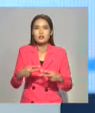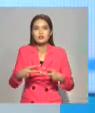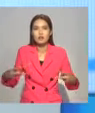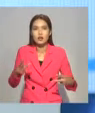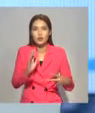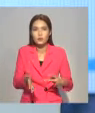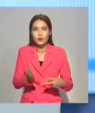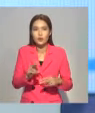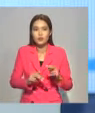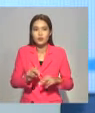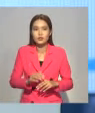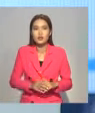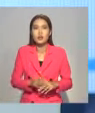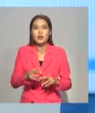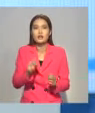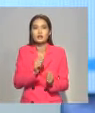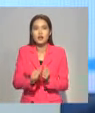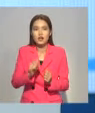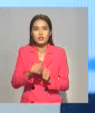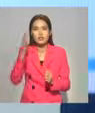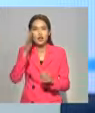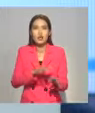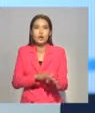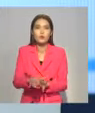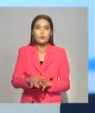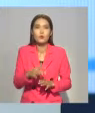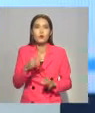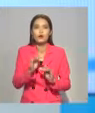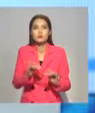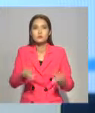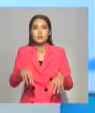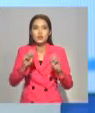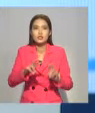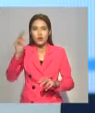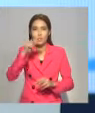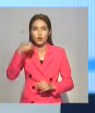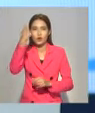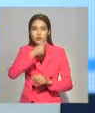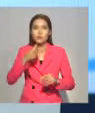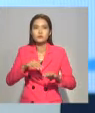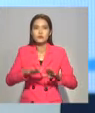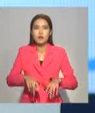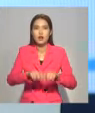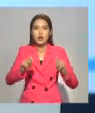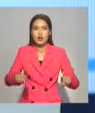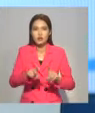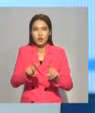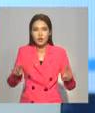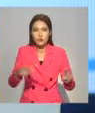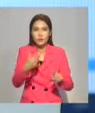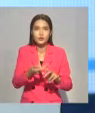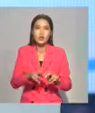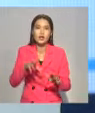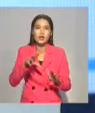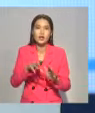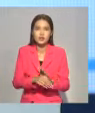2020 жылдан бастап тиісті шаралар қабылданғанда 2027 жылға қарай оқушы орны тапшылық 1-2 миллионға